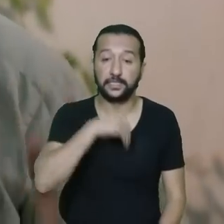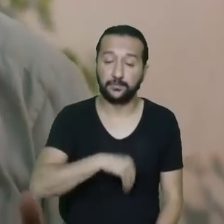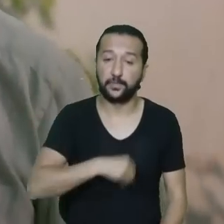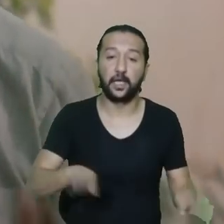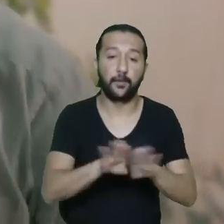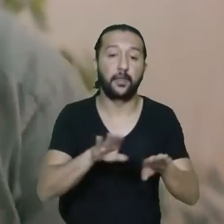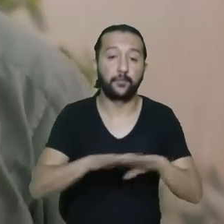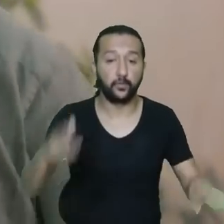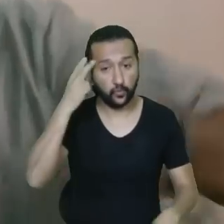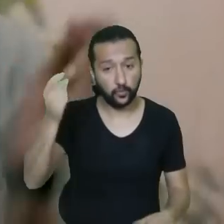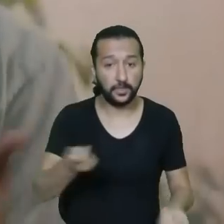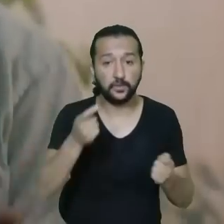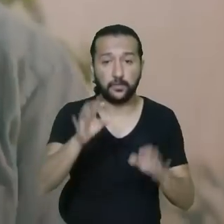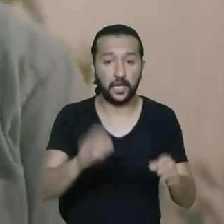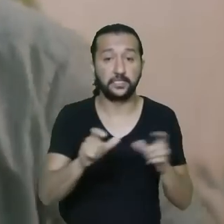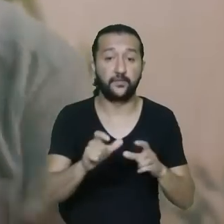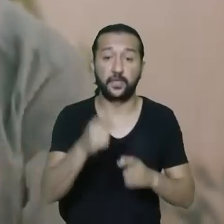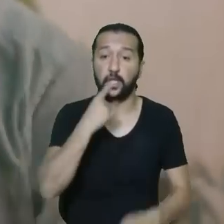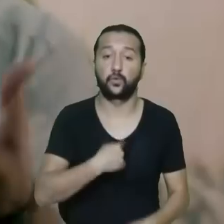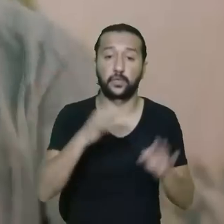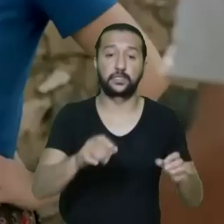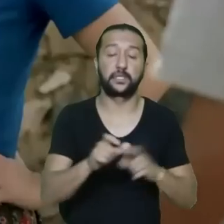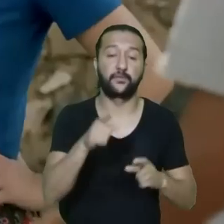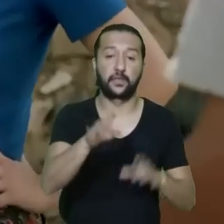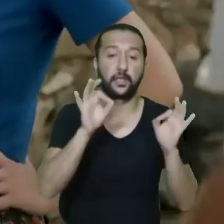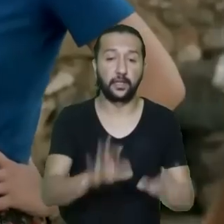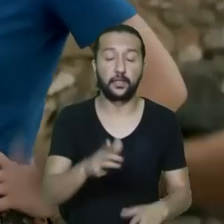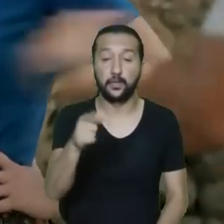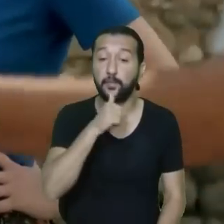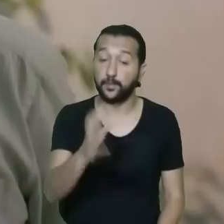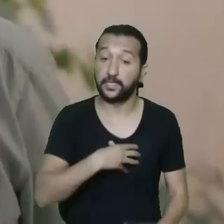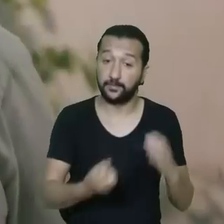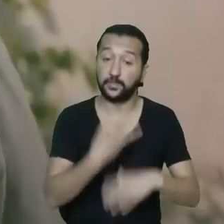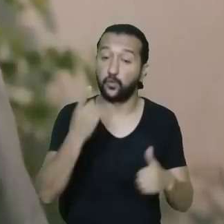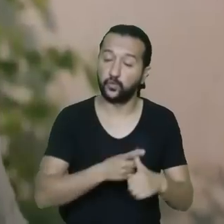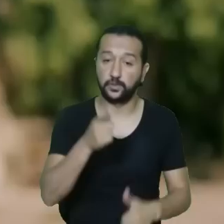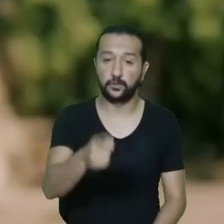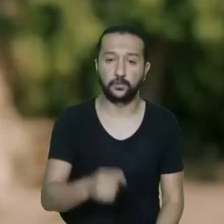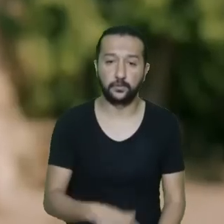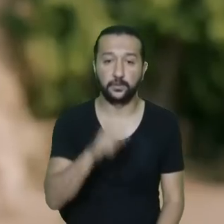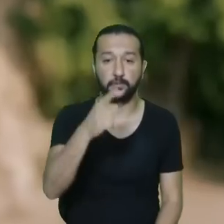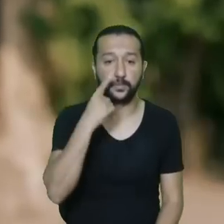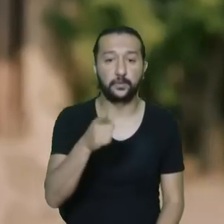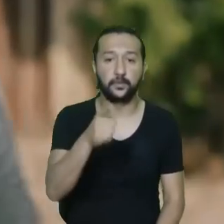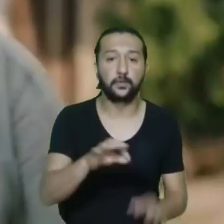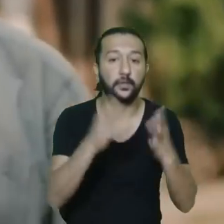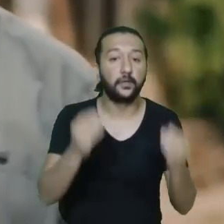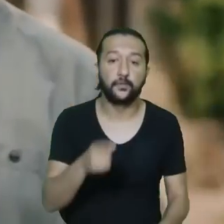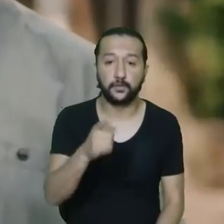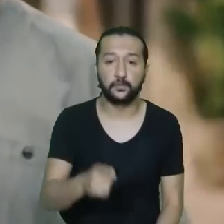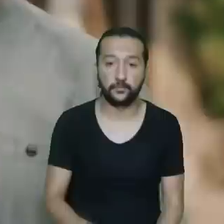içime gömdüyorum. Unutmaya çalışıyorum. Siz hala Safiye'di Safiye. Safiye'di Safiye ya. Buna sahip çıkın siz önce. Cemil? Ne